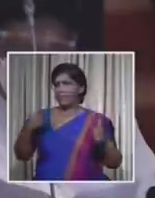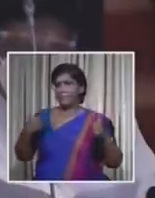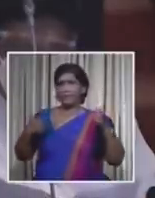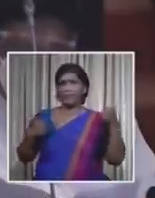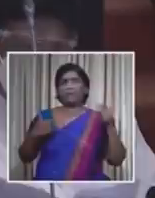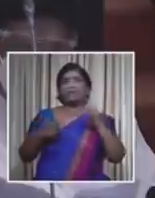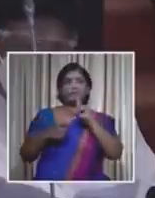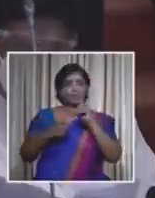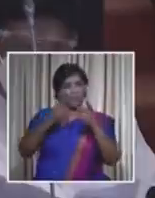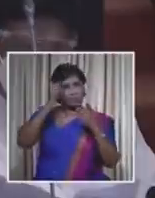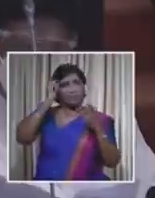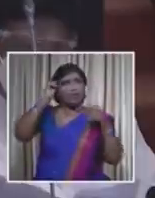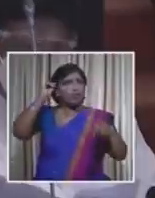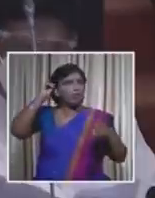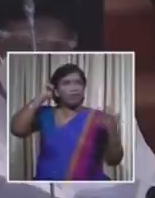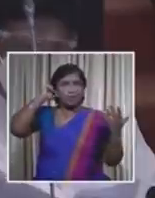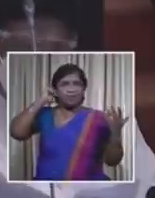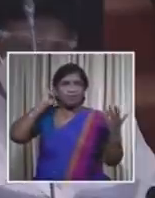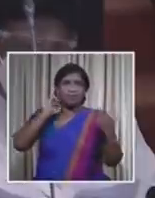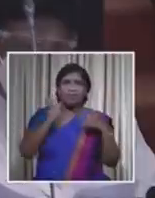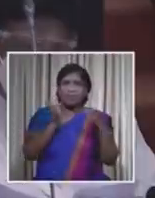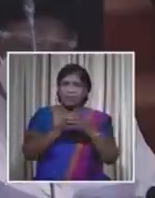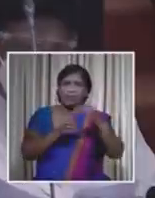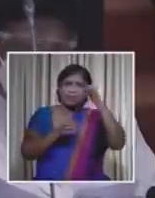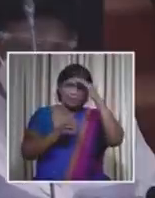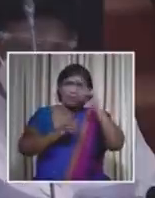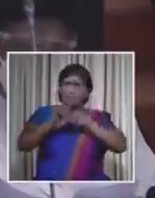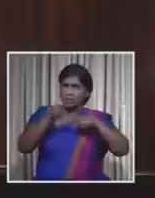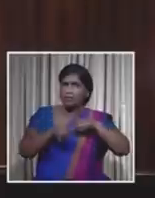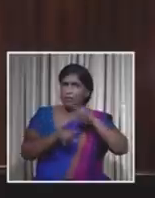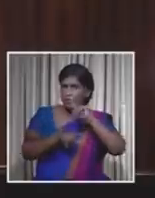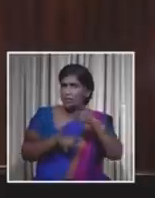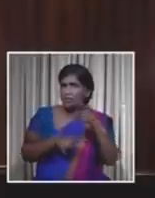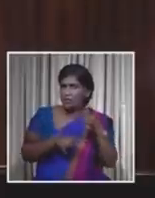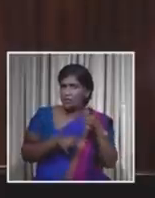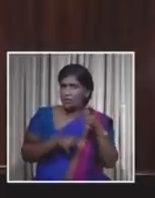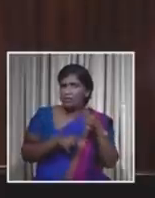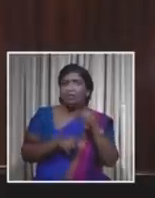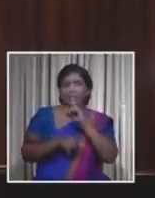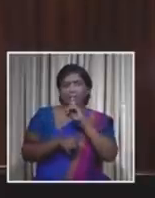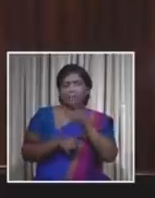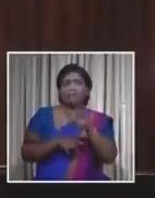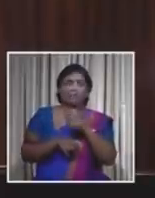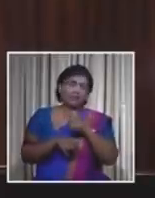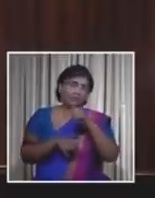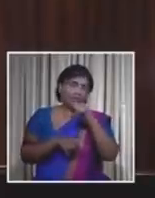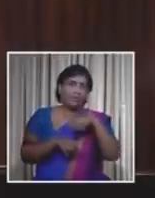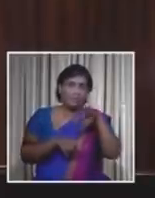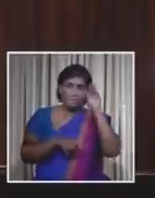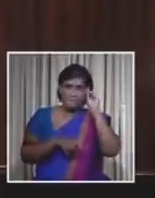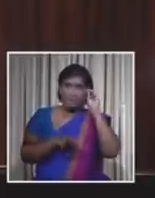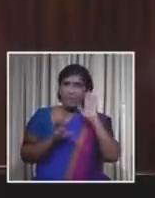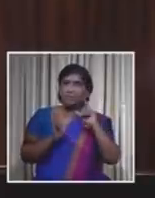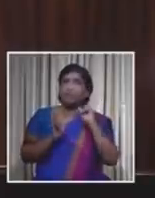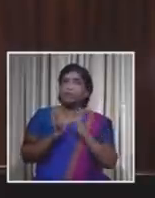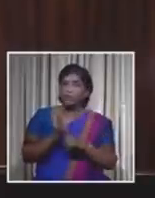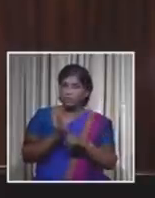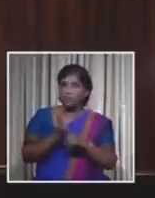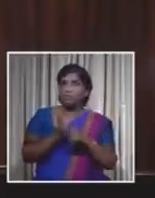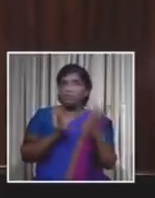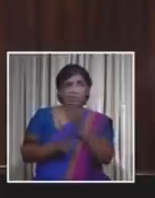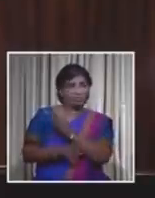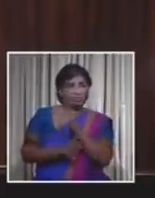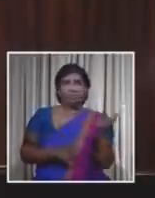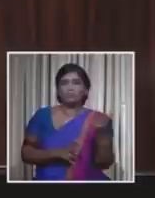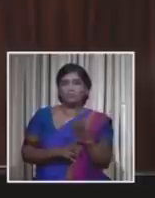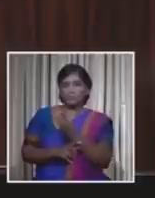කියලා. ඒකට වෙන්නේ නේ බගමුතුට පක්ෂ දායකරැස් වීම කිව්වනේ ඔක. පැහැදිලිවම ඔබතුමා කියන කාරණයට මම එකඟයි. නමුත් සංවිධායක උරුම වශයෙන් දෙන්නෙක්